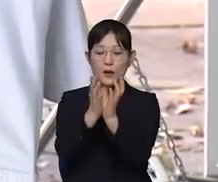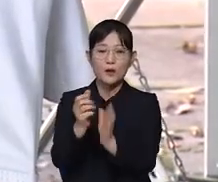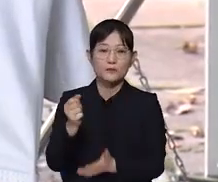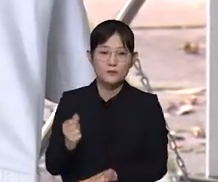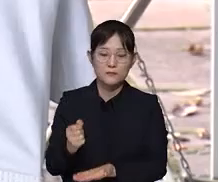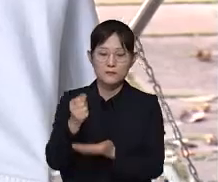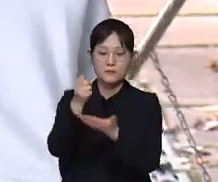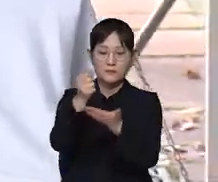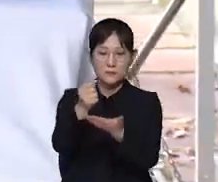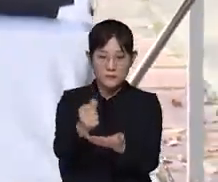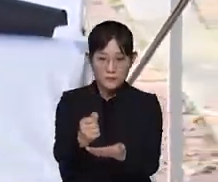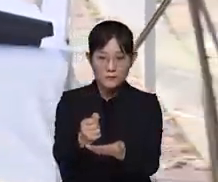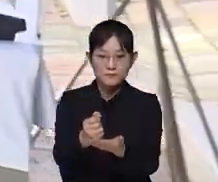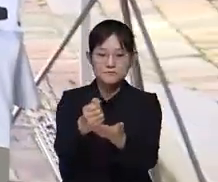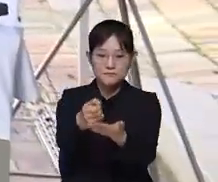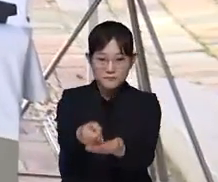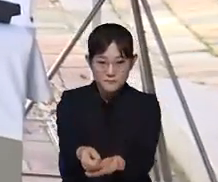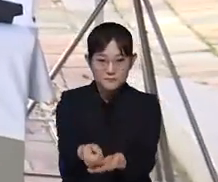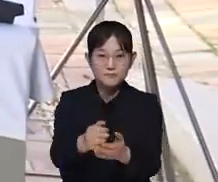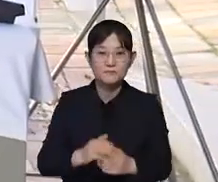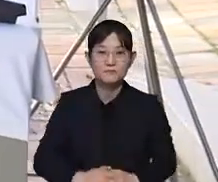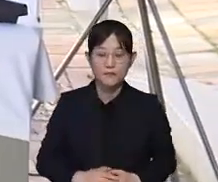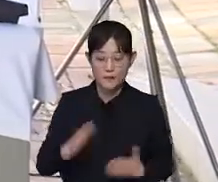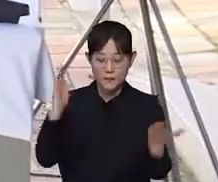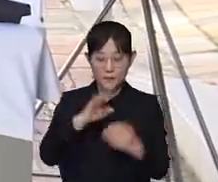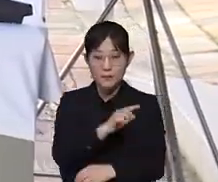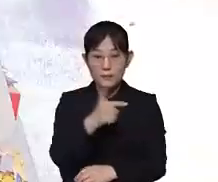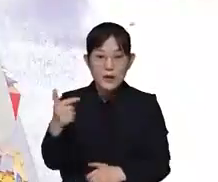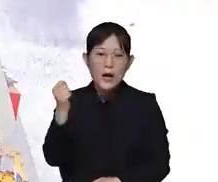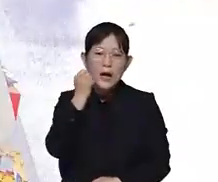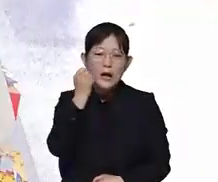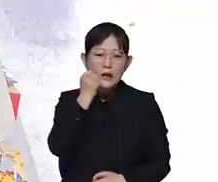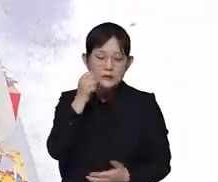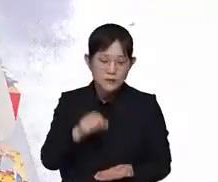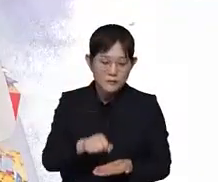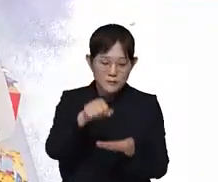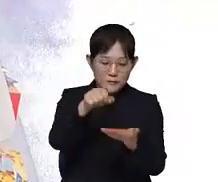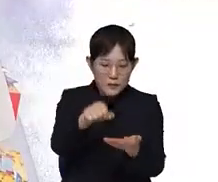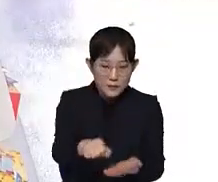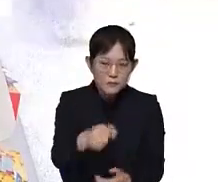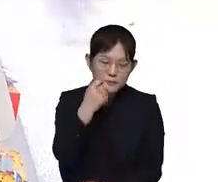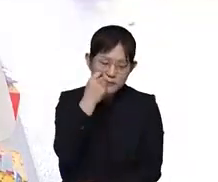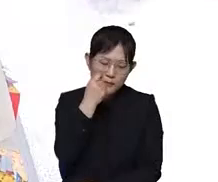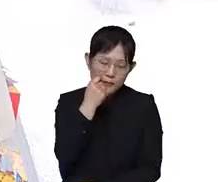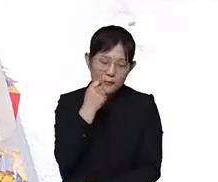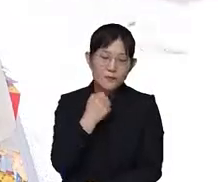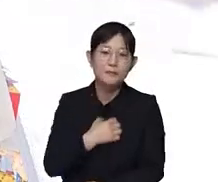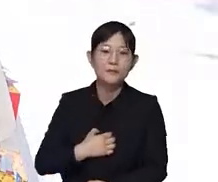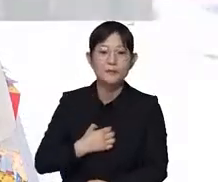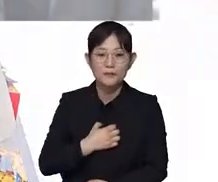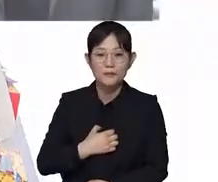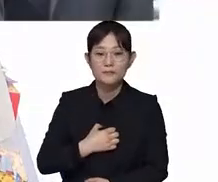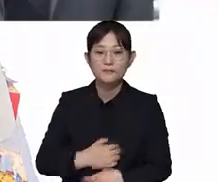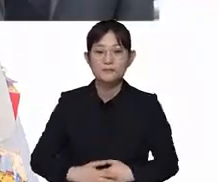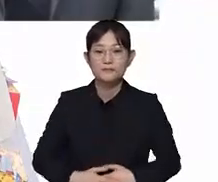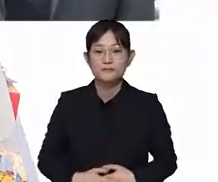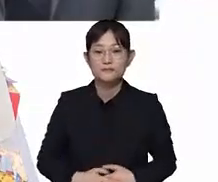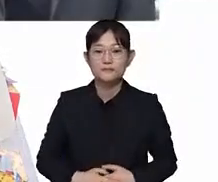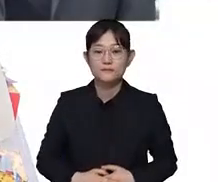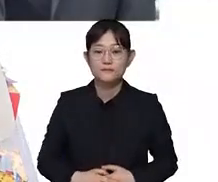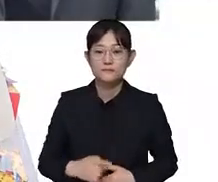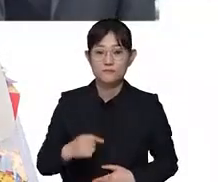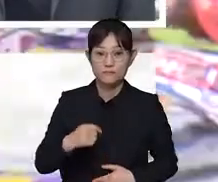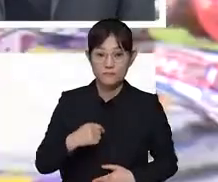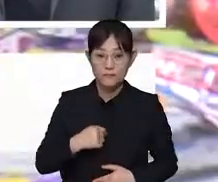추모 공간 앞에 섰습니다. 어린 학생들도 과자를 놓으며 무거운 마음을 전했습니다. 네, 저도 이제